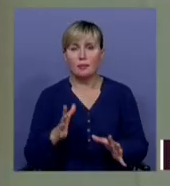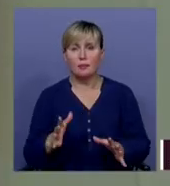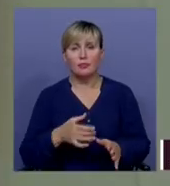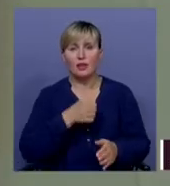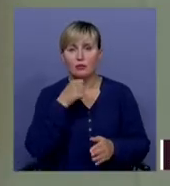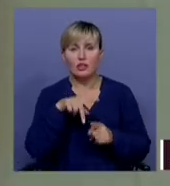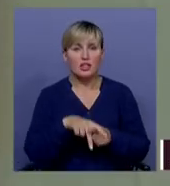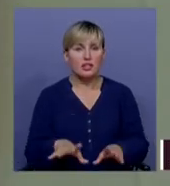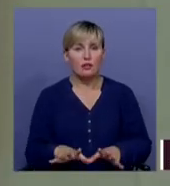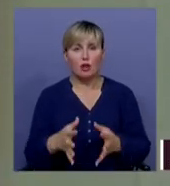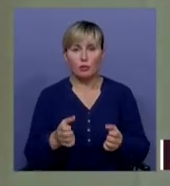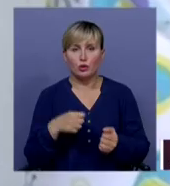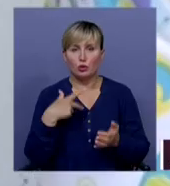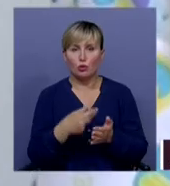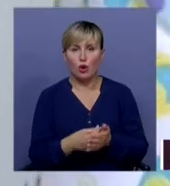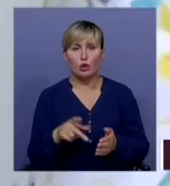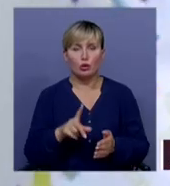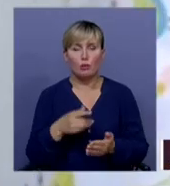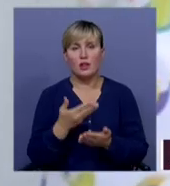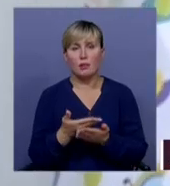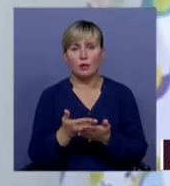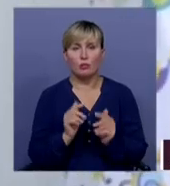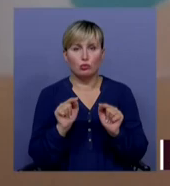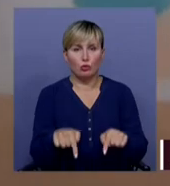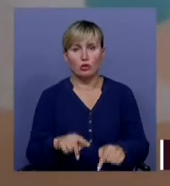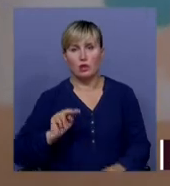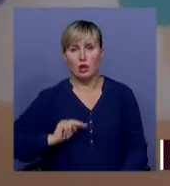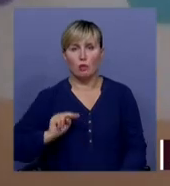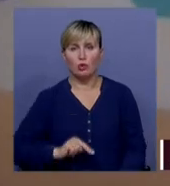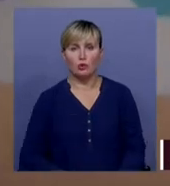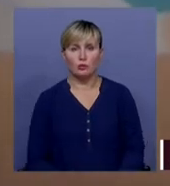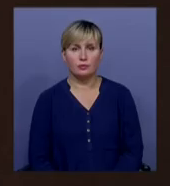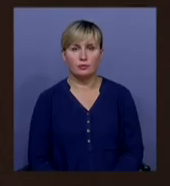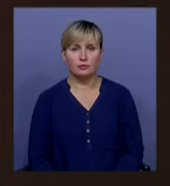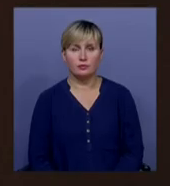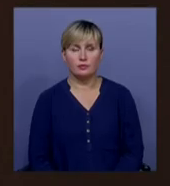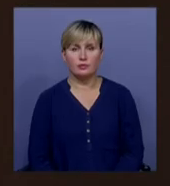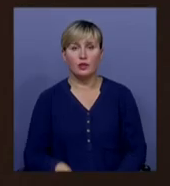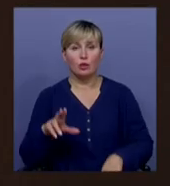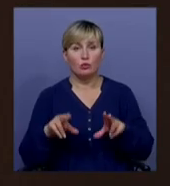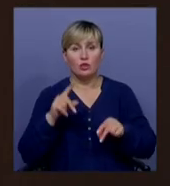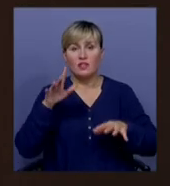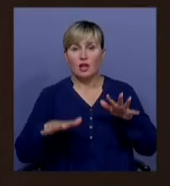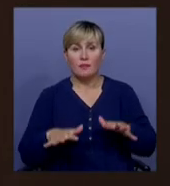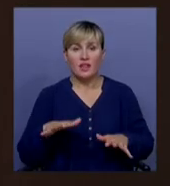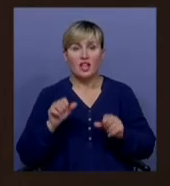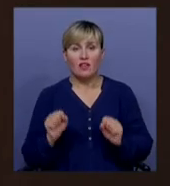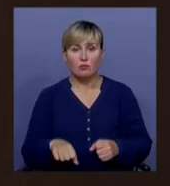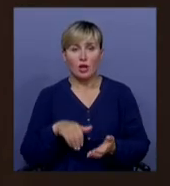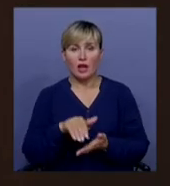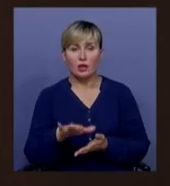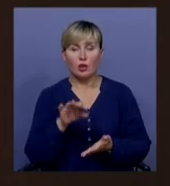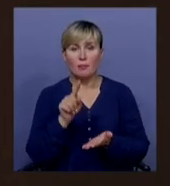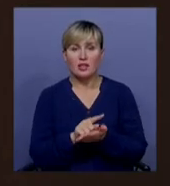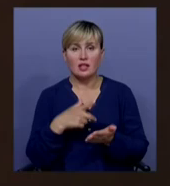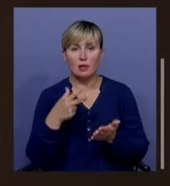не заставлять получать уколы, чтобы, например, устроиться на работу. что, учитывая сомнения в возможности отказа от